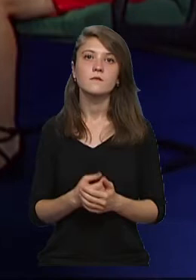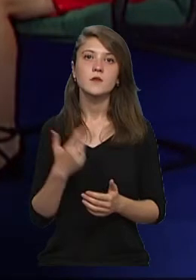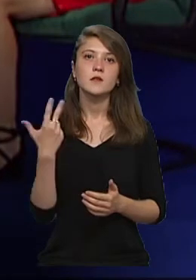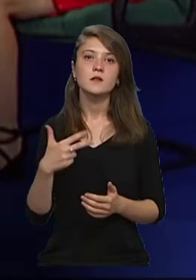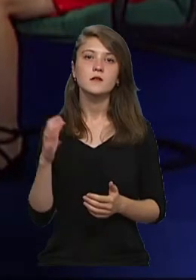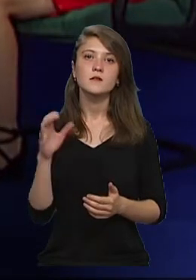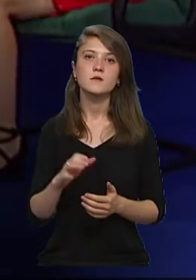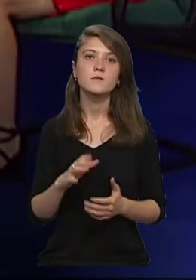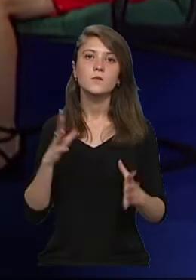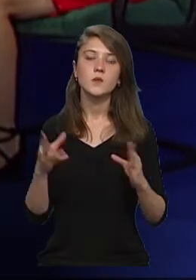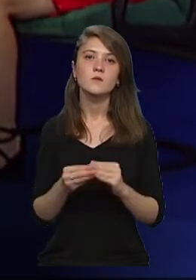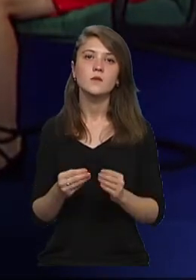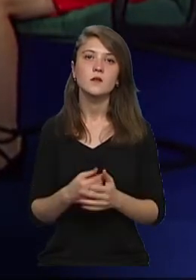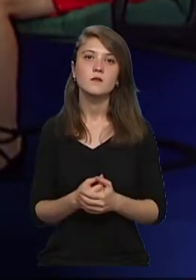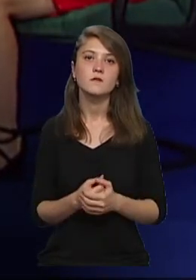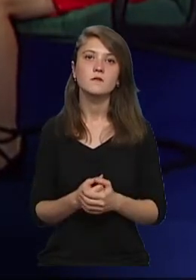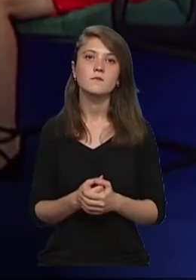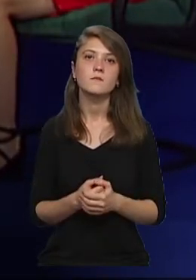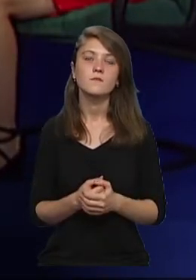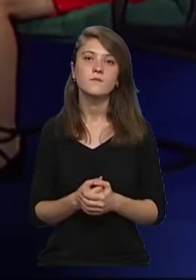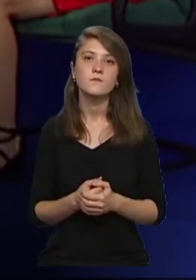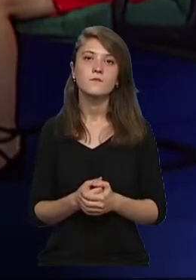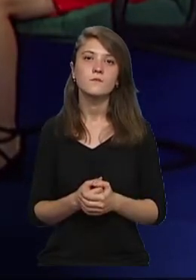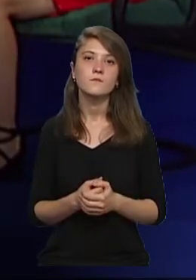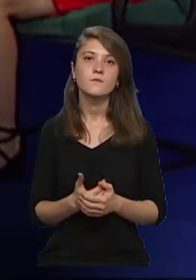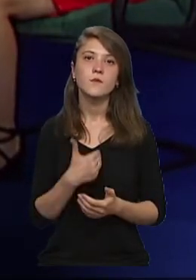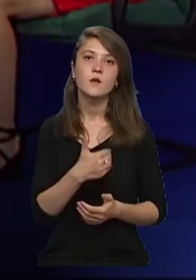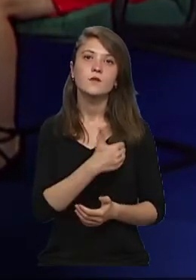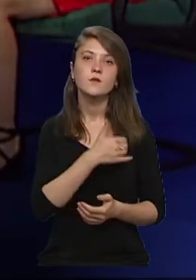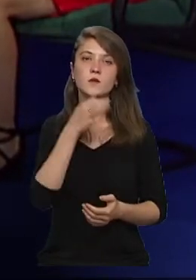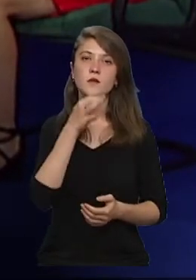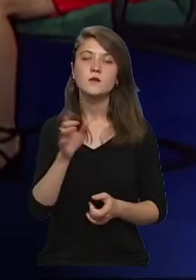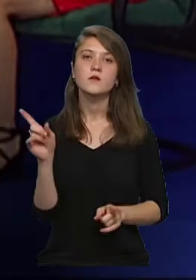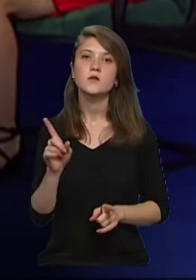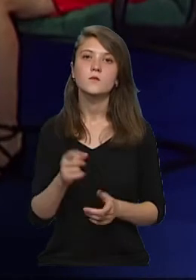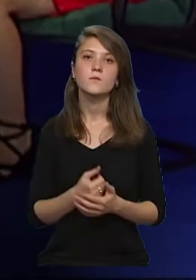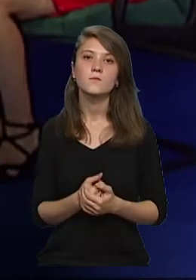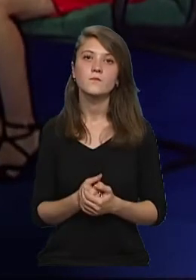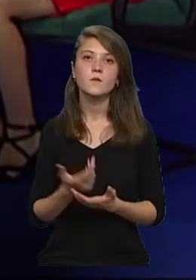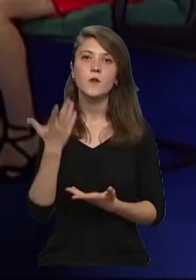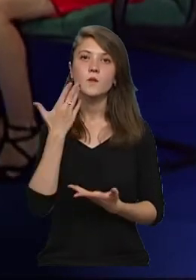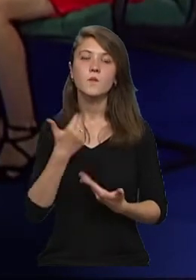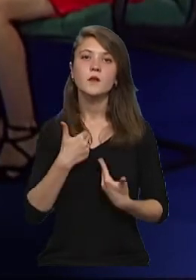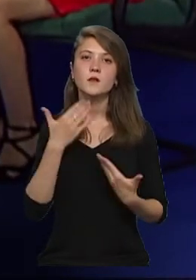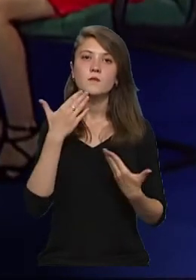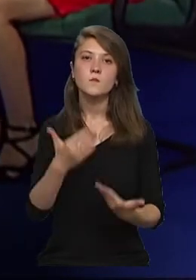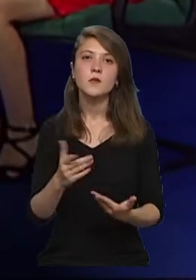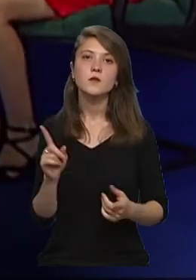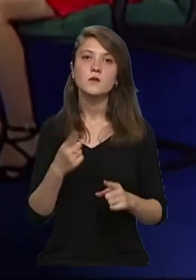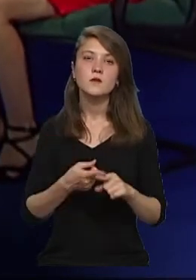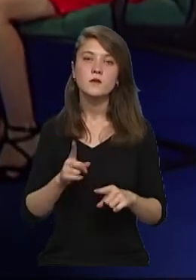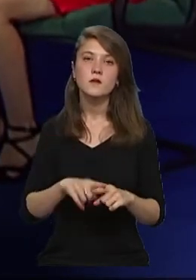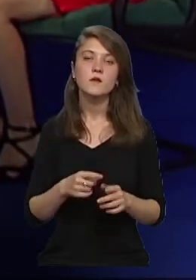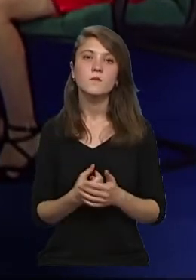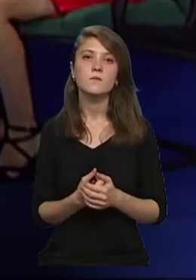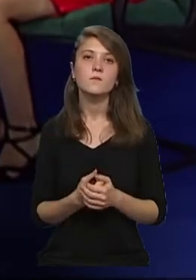підведення підсумків, пан Володимир. Я хочу сказати, що коли мене запитують, що таке